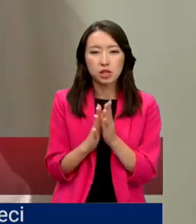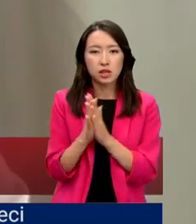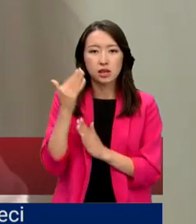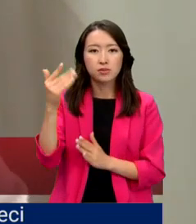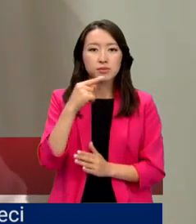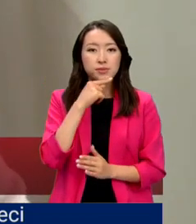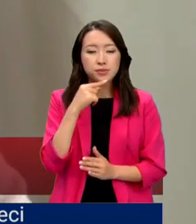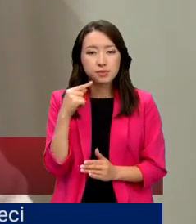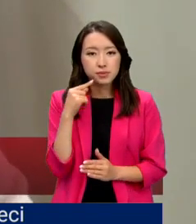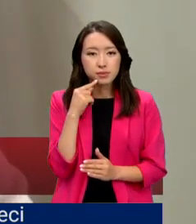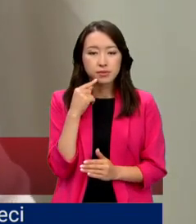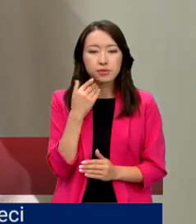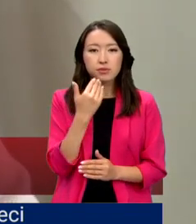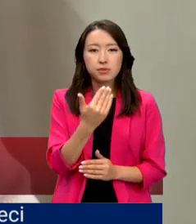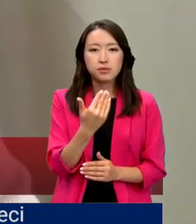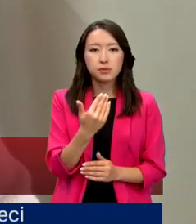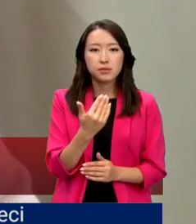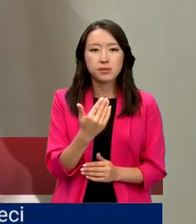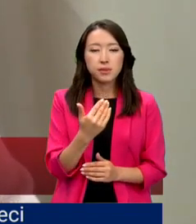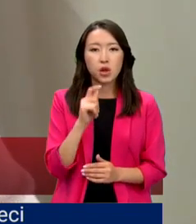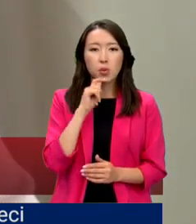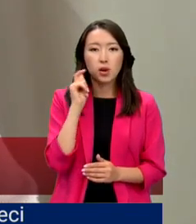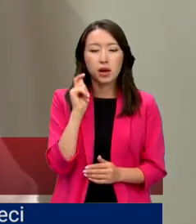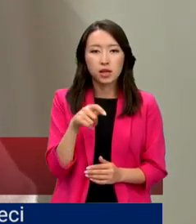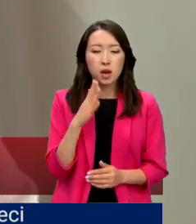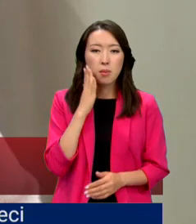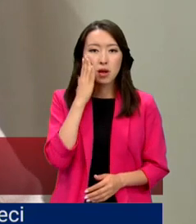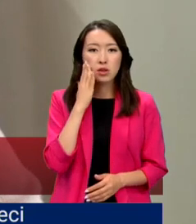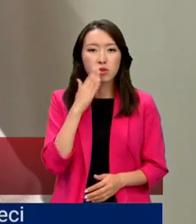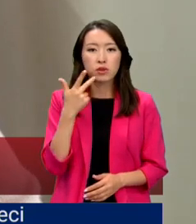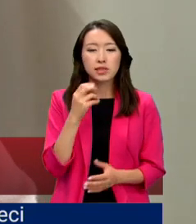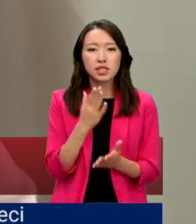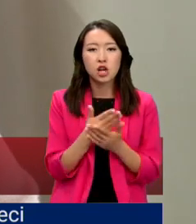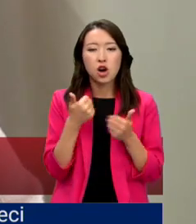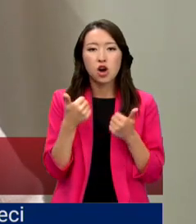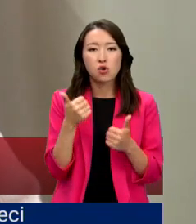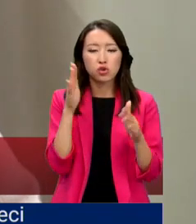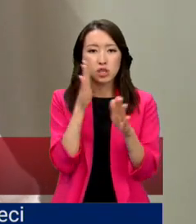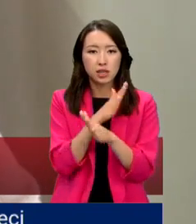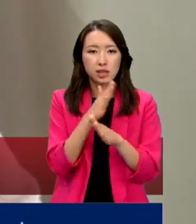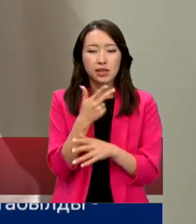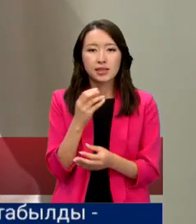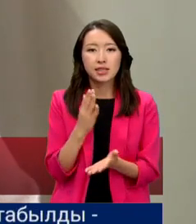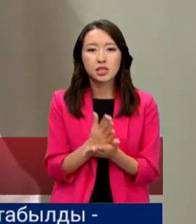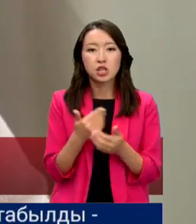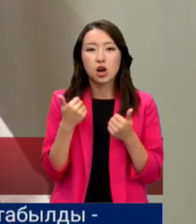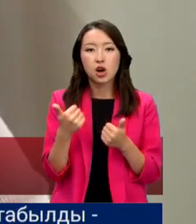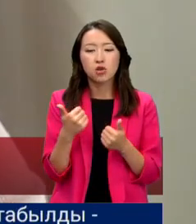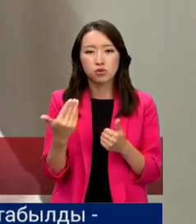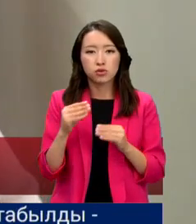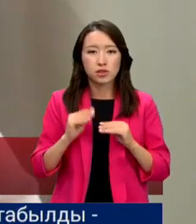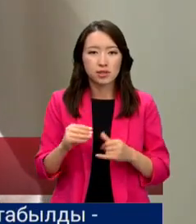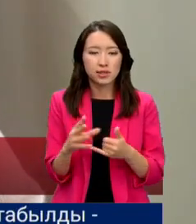России, в Украине, Молдове, где есть хороший климат, где есть хорошие черноземы. У